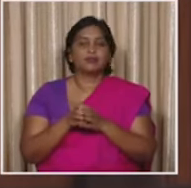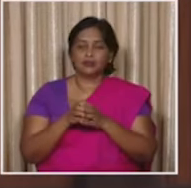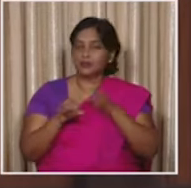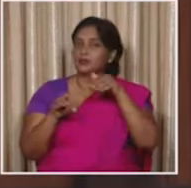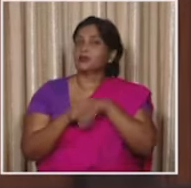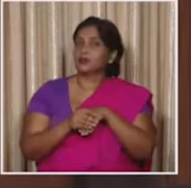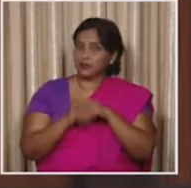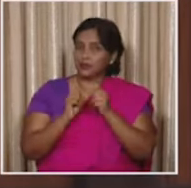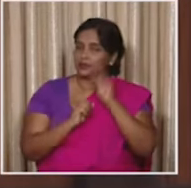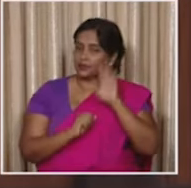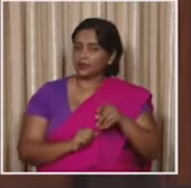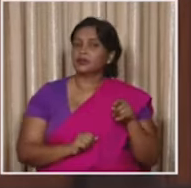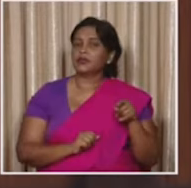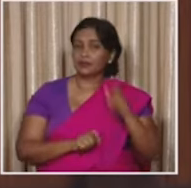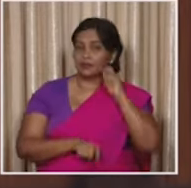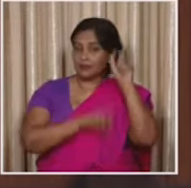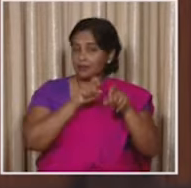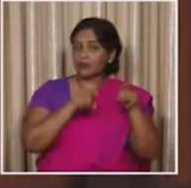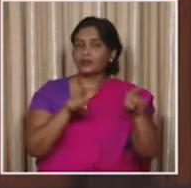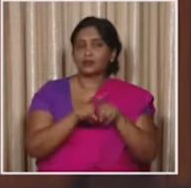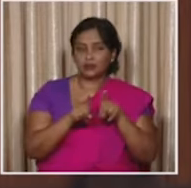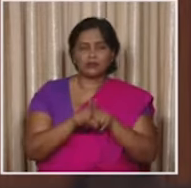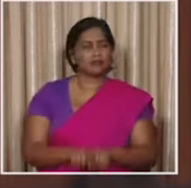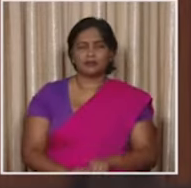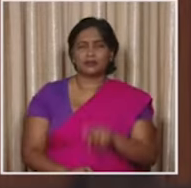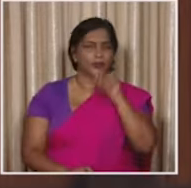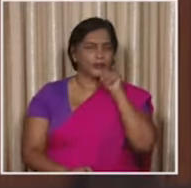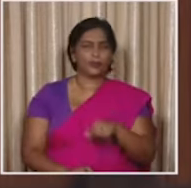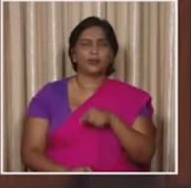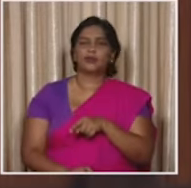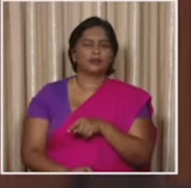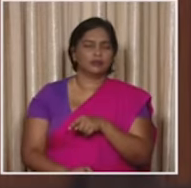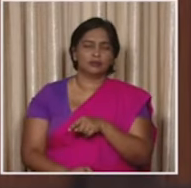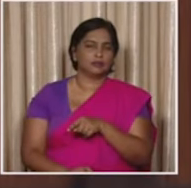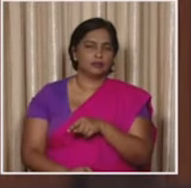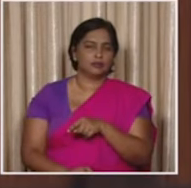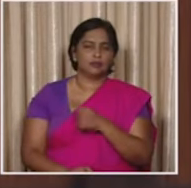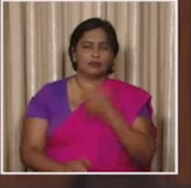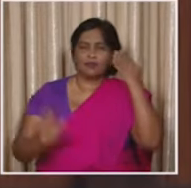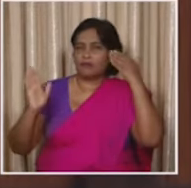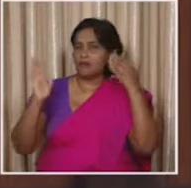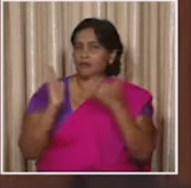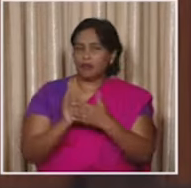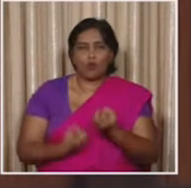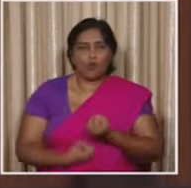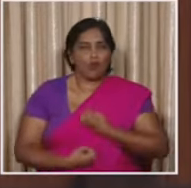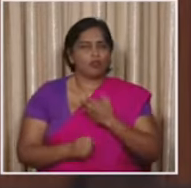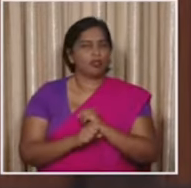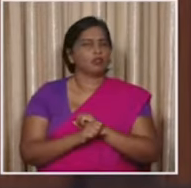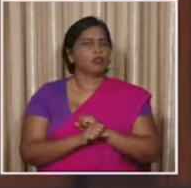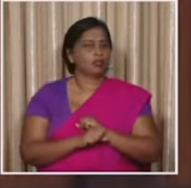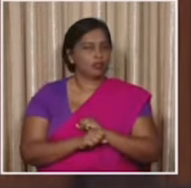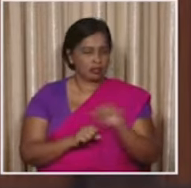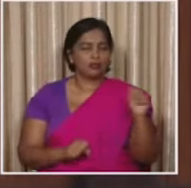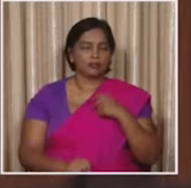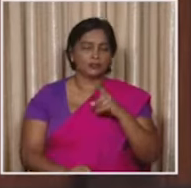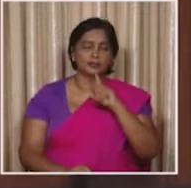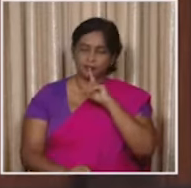எந்த அக்கறையும் இல்லை. இதுவரைக்கும் எங்களுடைய அபிவிருத்தி குழு தலைவர் என்ன யானை அதிகாரி யானை பிரச்சனை இருக்கா என்று சபையில